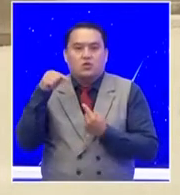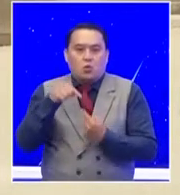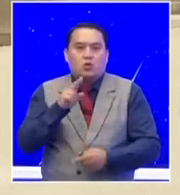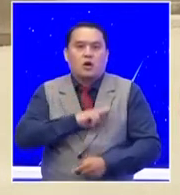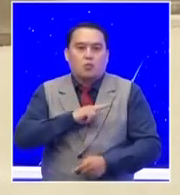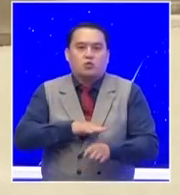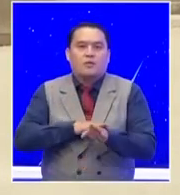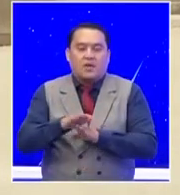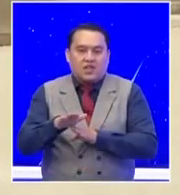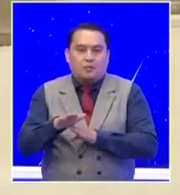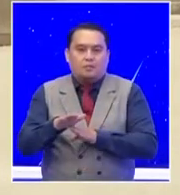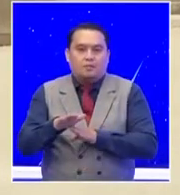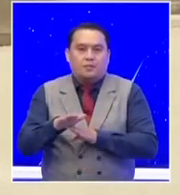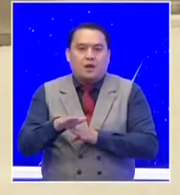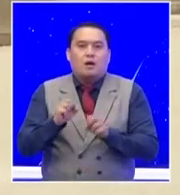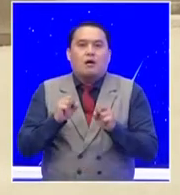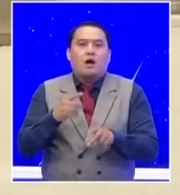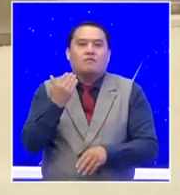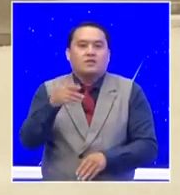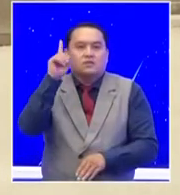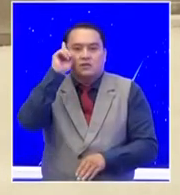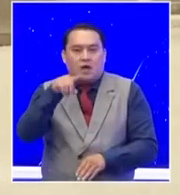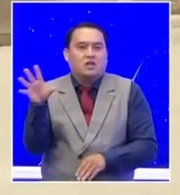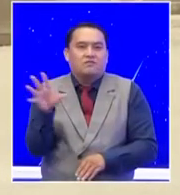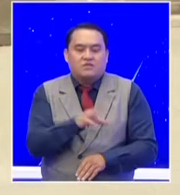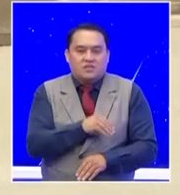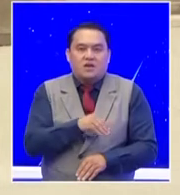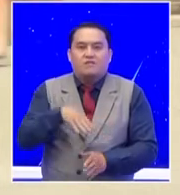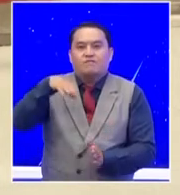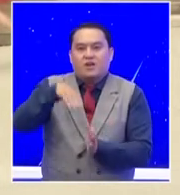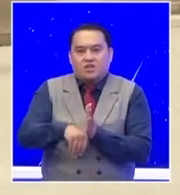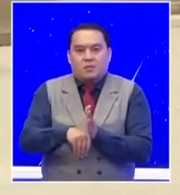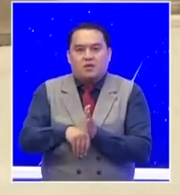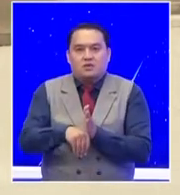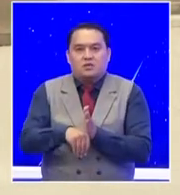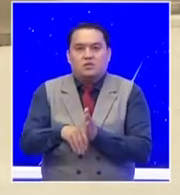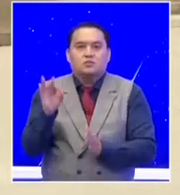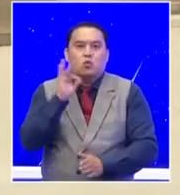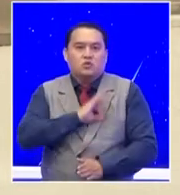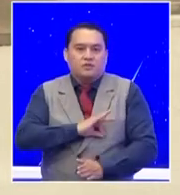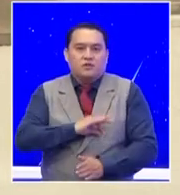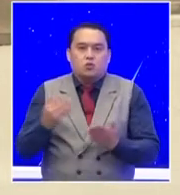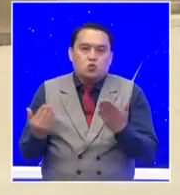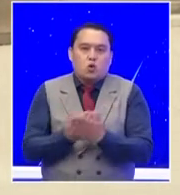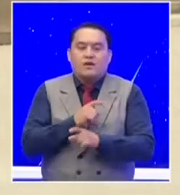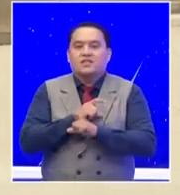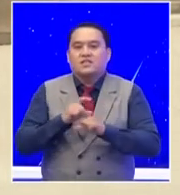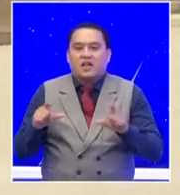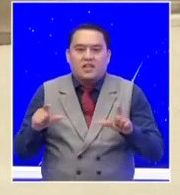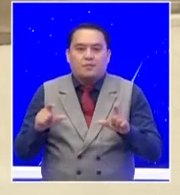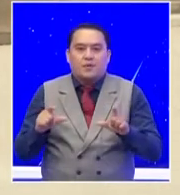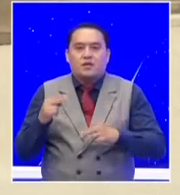работу. Как вы знаете, что все вводимые в эксплуатацию новые здания,